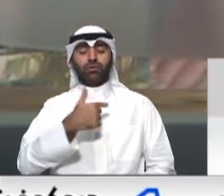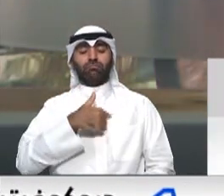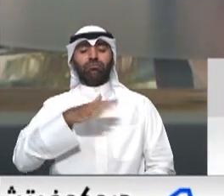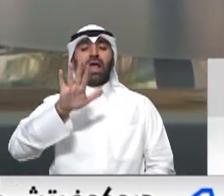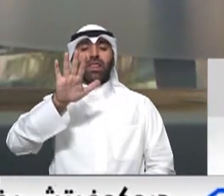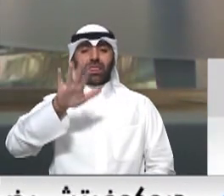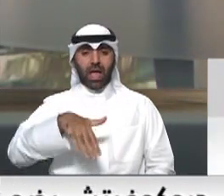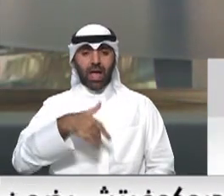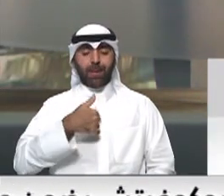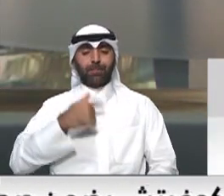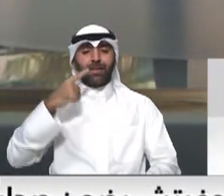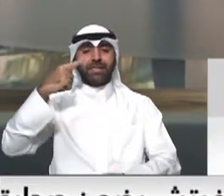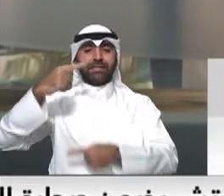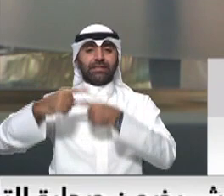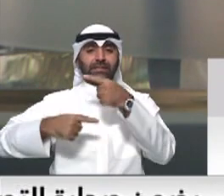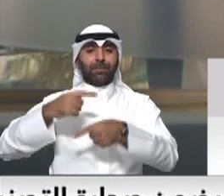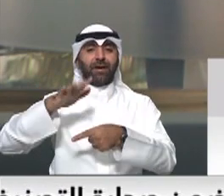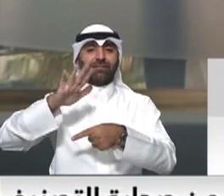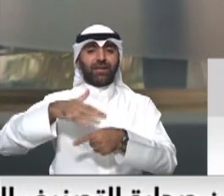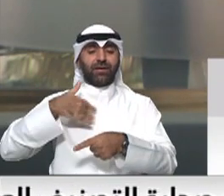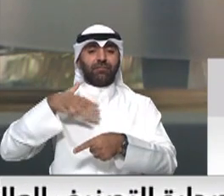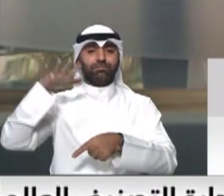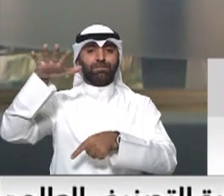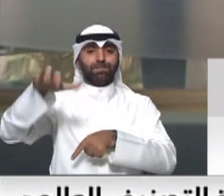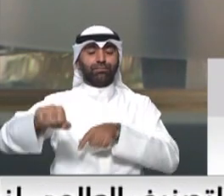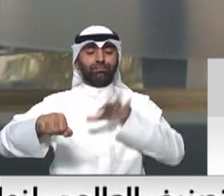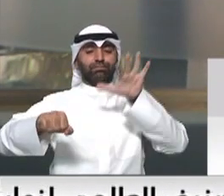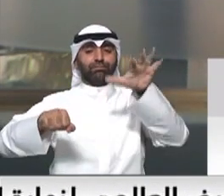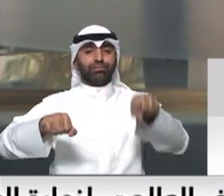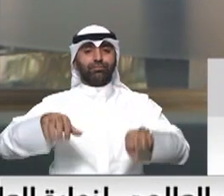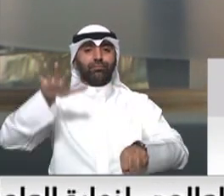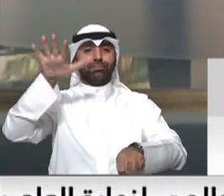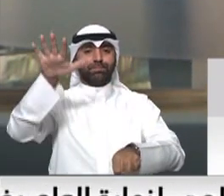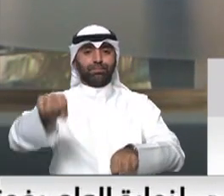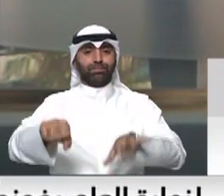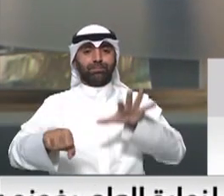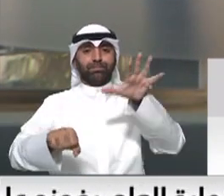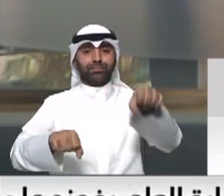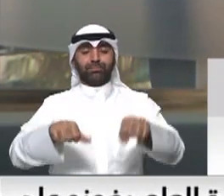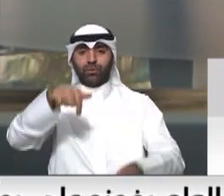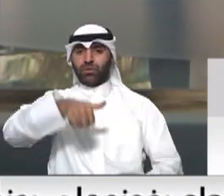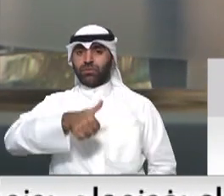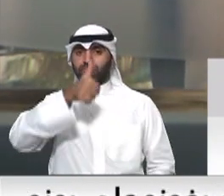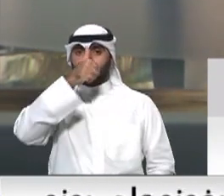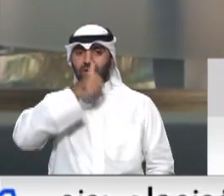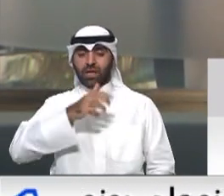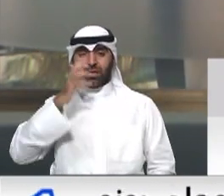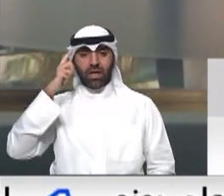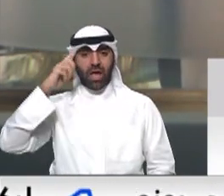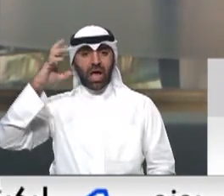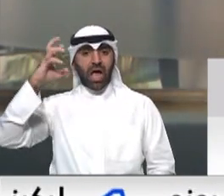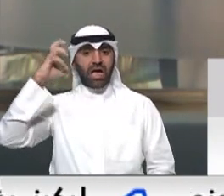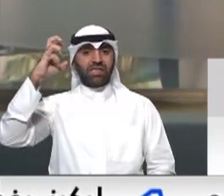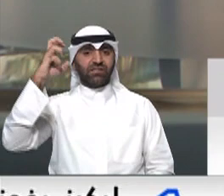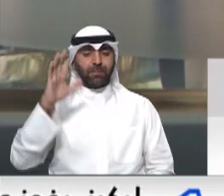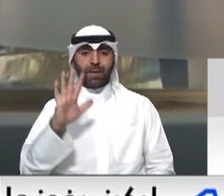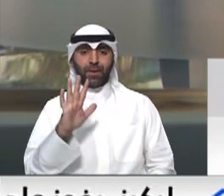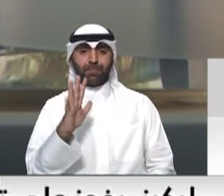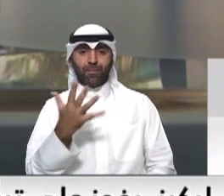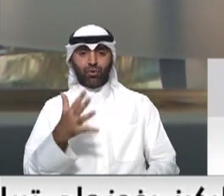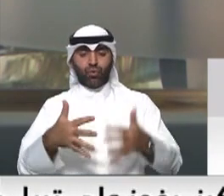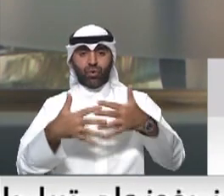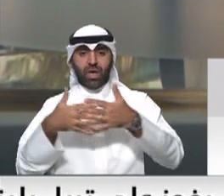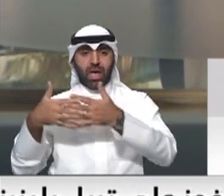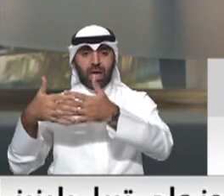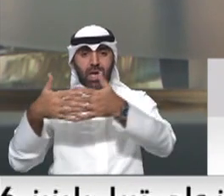غير محدده اثارت ردود فعل امريكيه سريعه وغاضبه وطالب المسؤولون الامريكيون وعلى